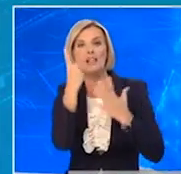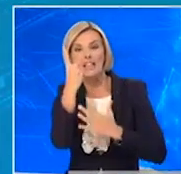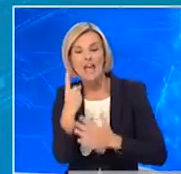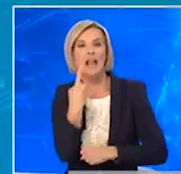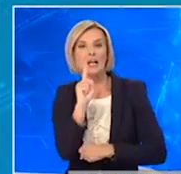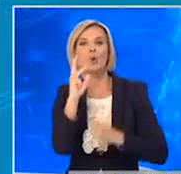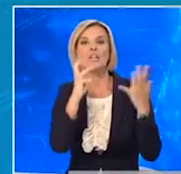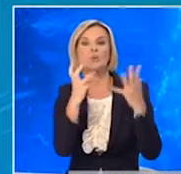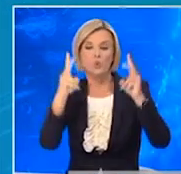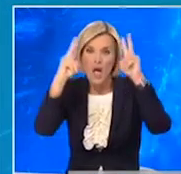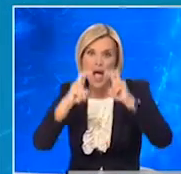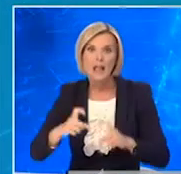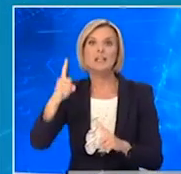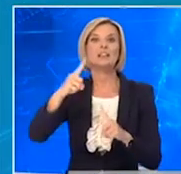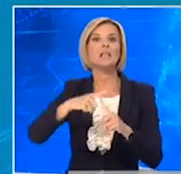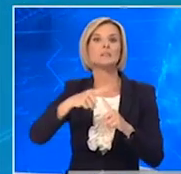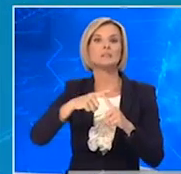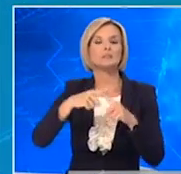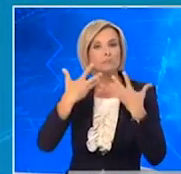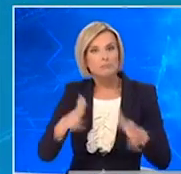171.138 έλεγχοι σε σύνολο